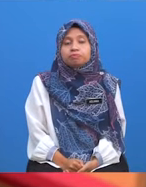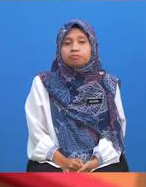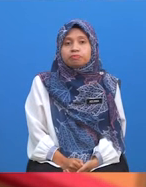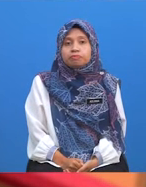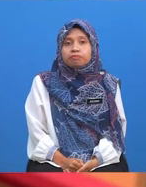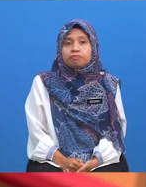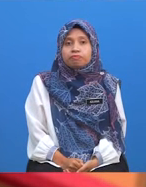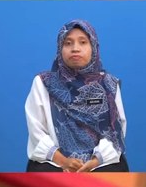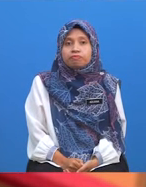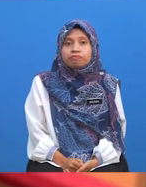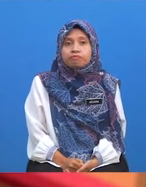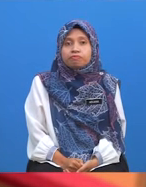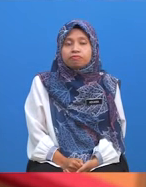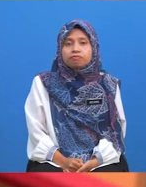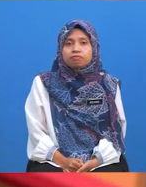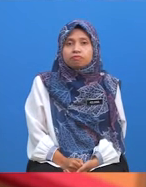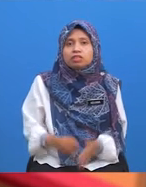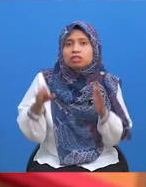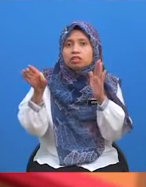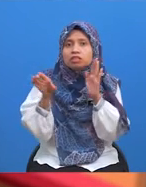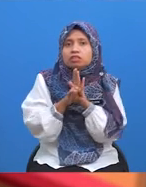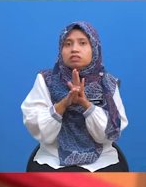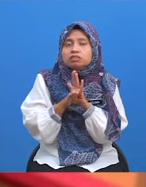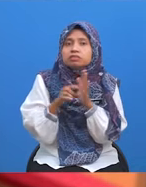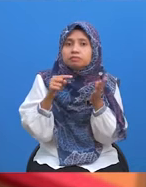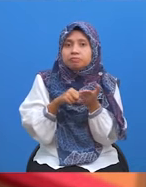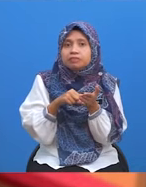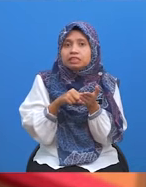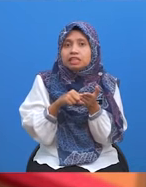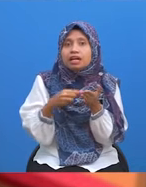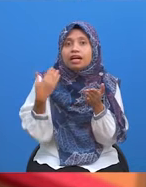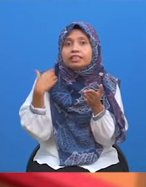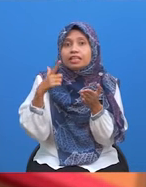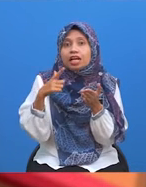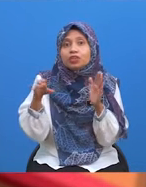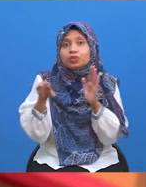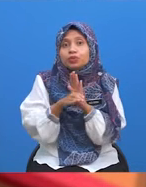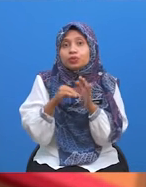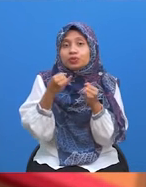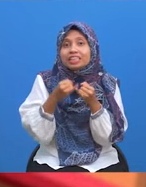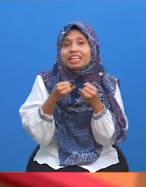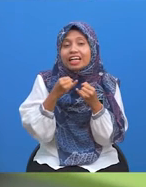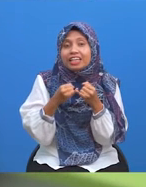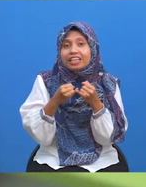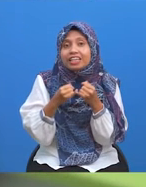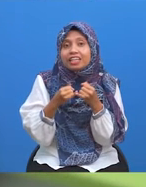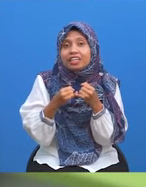Contoh ke-10 ini merupakan contoh terakhir untuk pembelajaran kita pada hari ini.